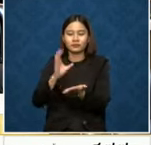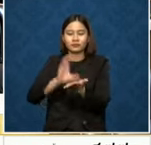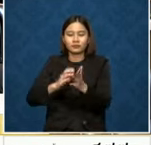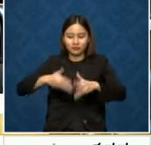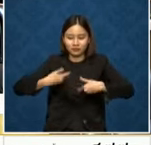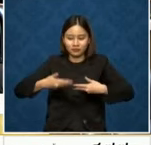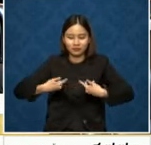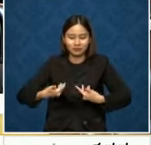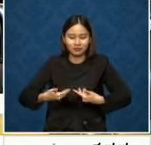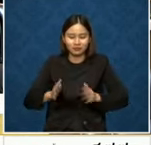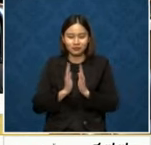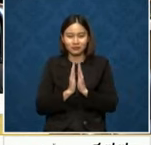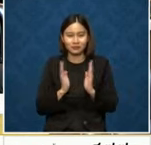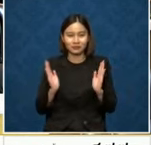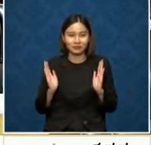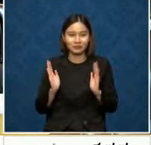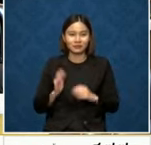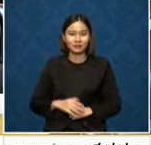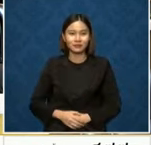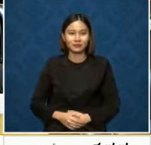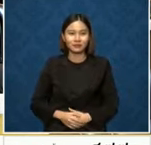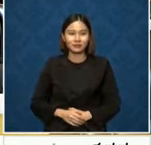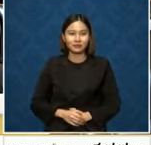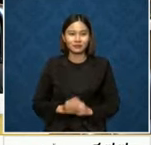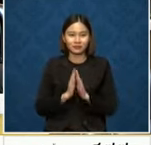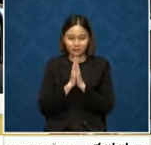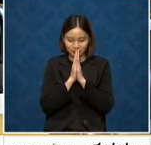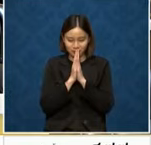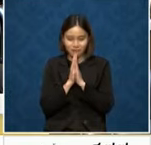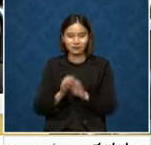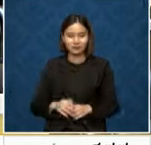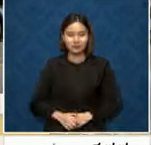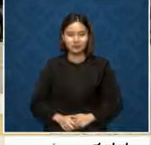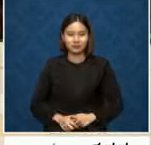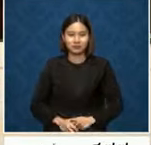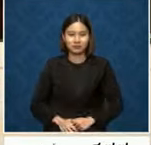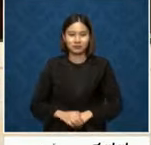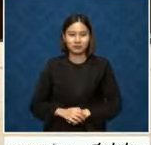ๆครับกราบขอบพระคุณท่านประธานที่เคารพครับสวัสดีครับ ครับขอบคุณครับ